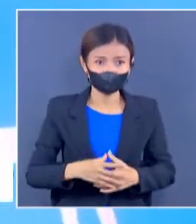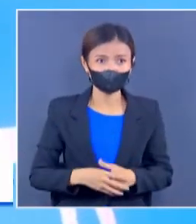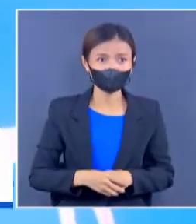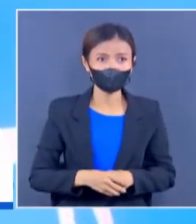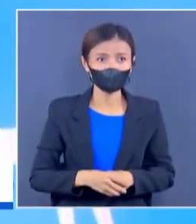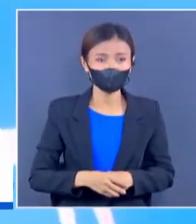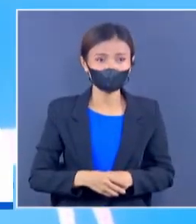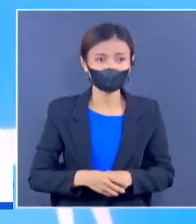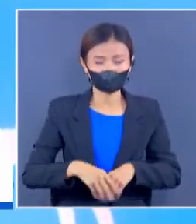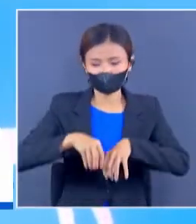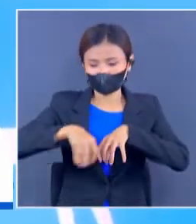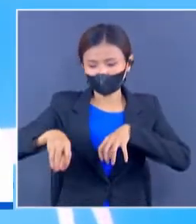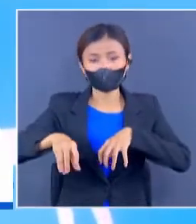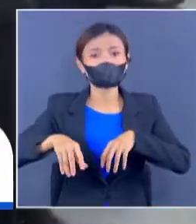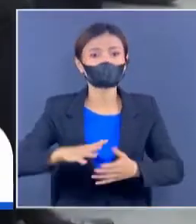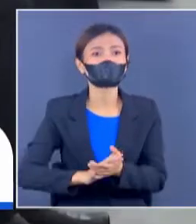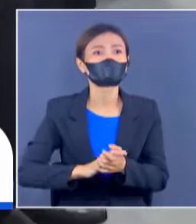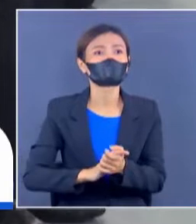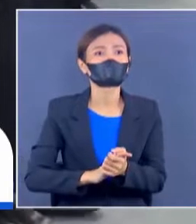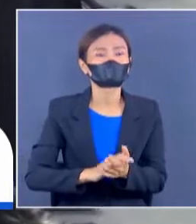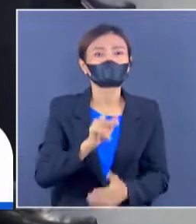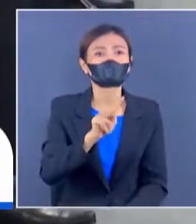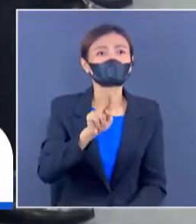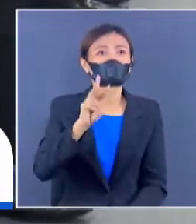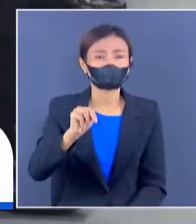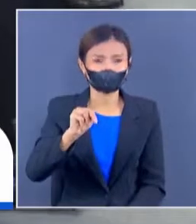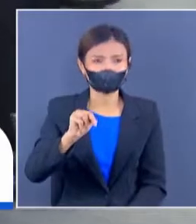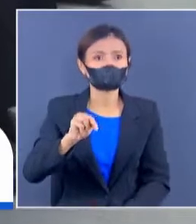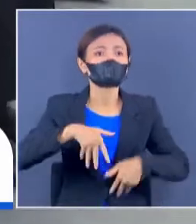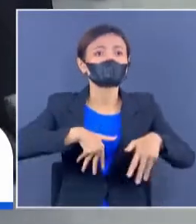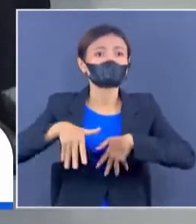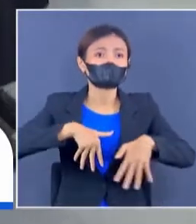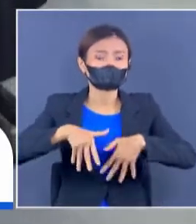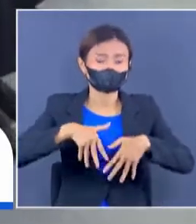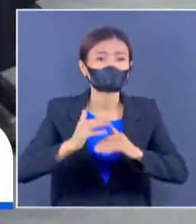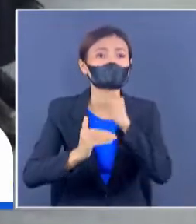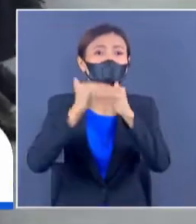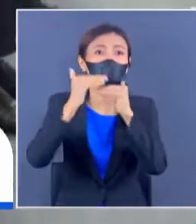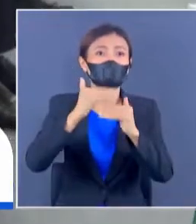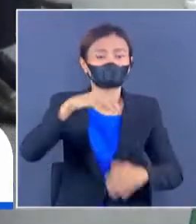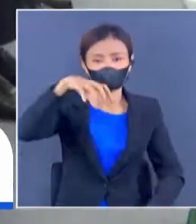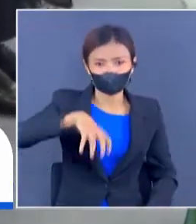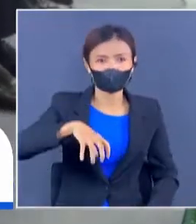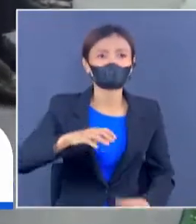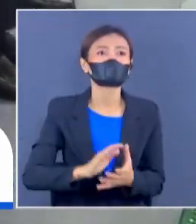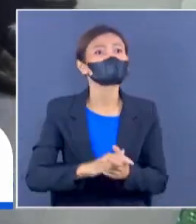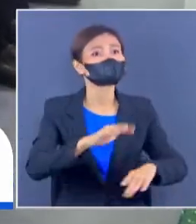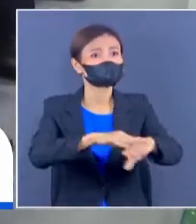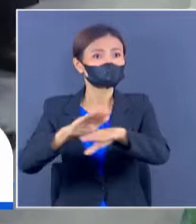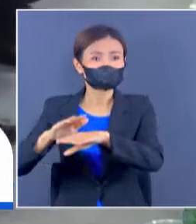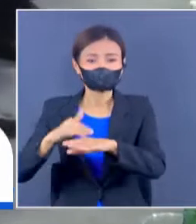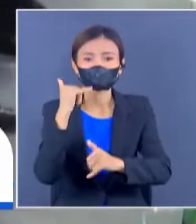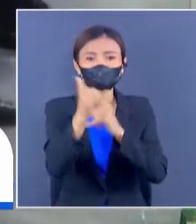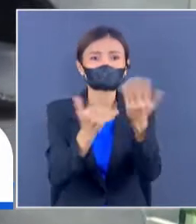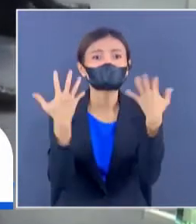กรมการพัฒนาชุมชนกระทรวงมหาดไทยนะครับเชิญชวนคุณผู้ชมเที่ยวงานศิลปาชีพประทีปไทยโอท็อปก้าวไกลด้วยพระบาร